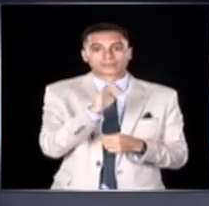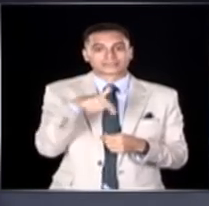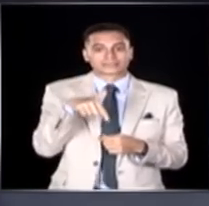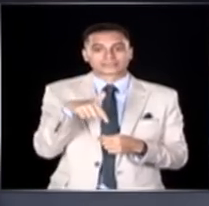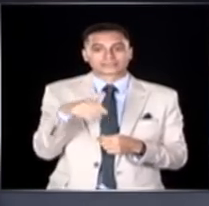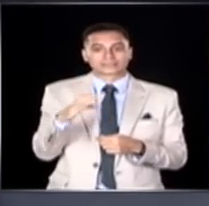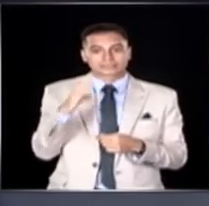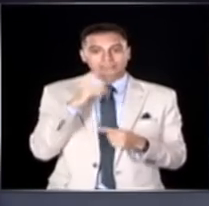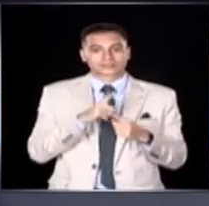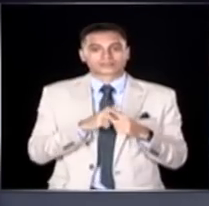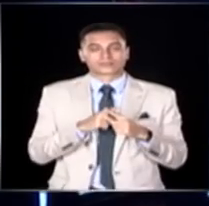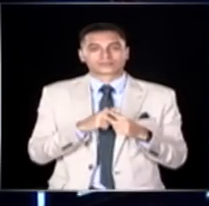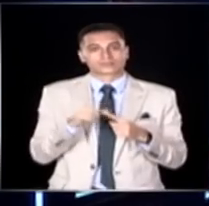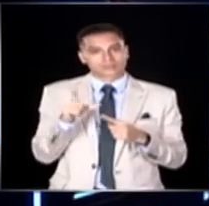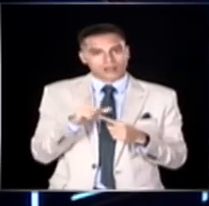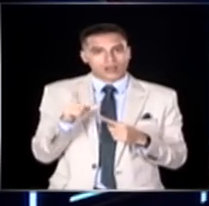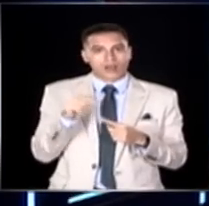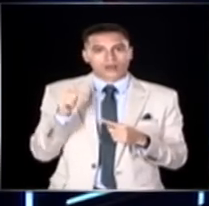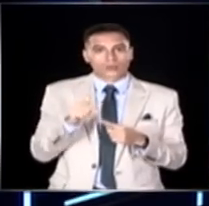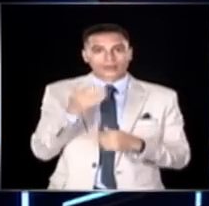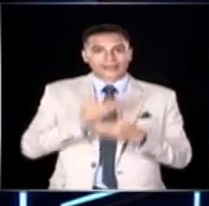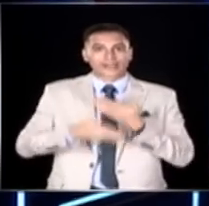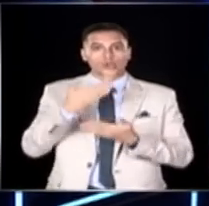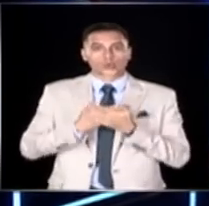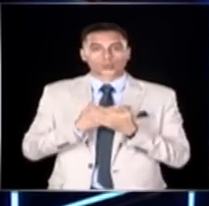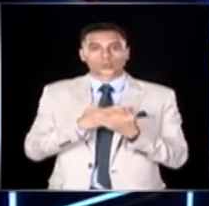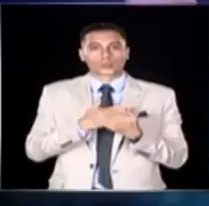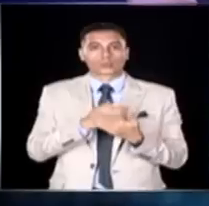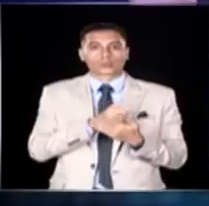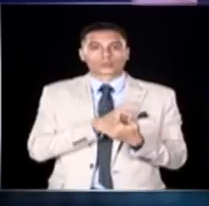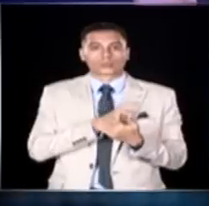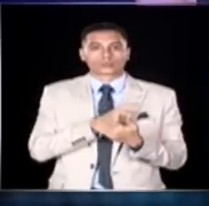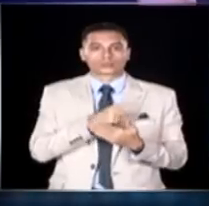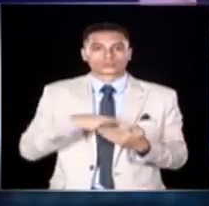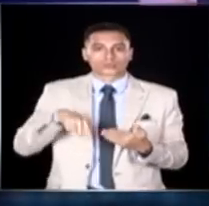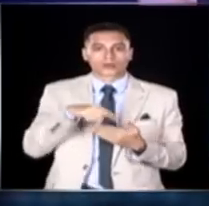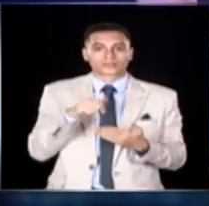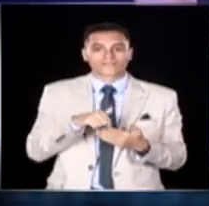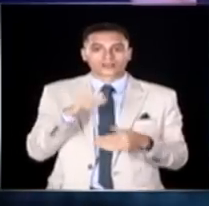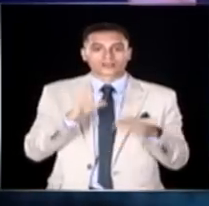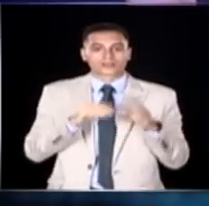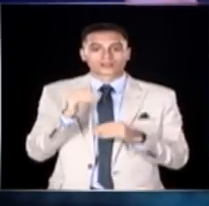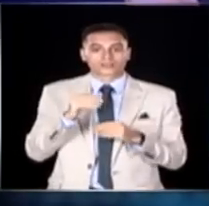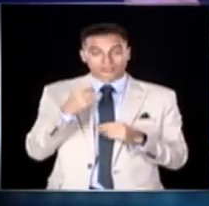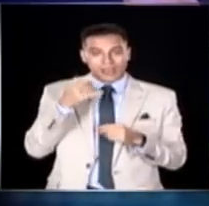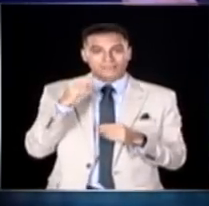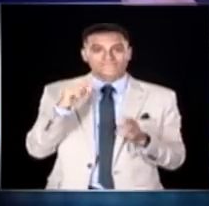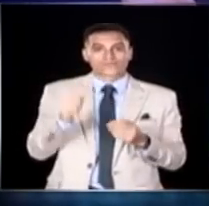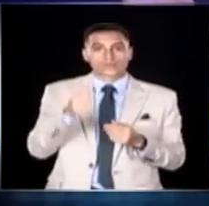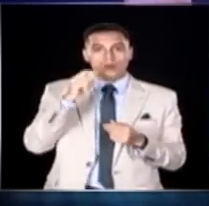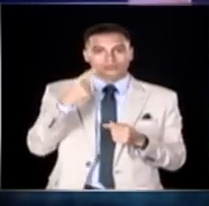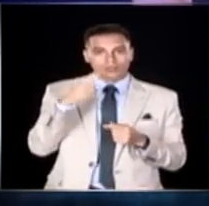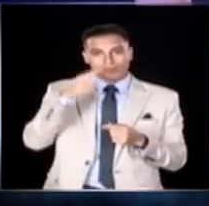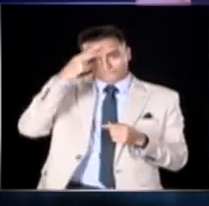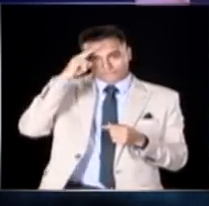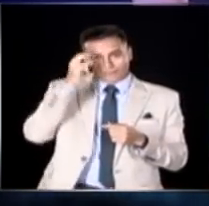6. صح. رجعوا التلامذة هي قصيدة لشاعر عمية راحل، فمن هو؟ أحمد فؤاد. صح. من هو مؤلف